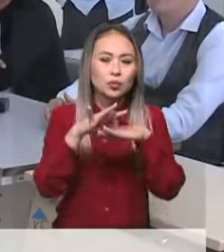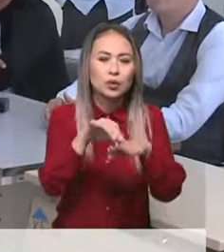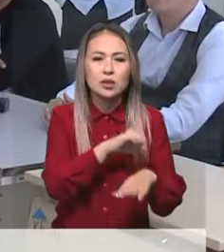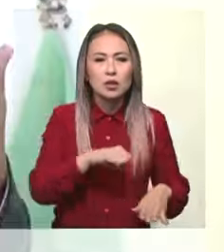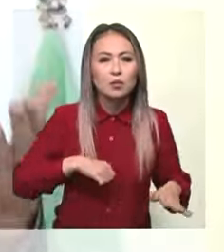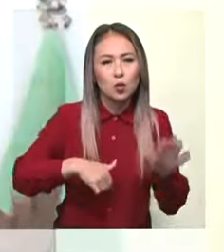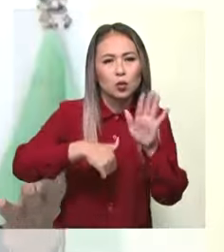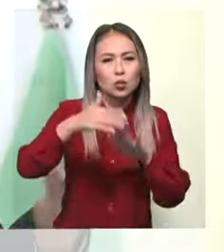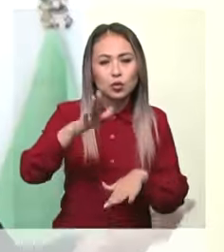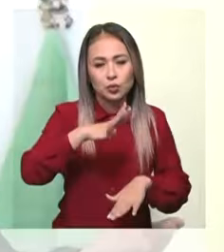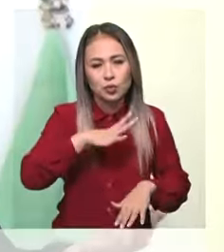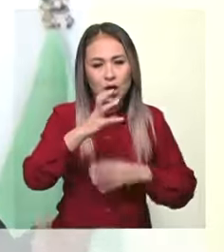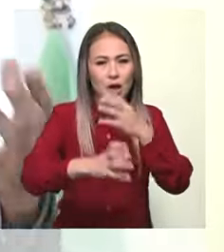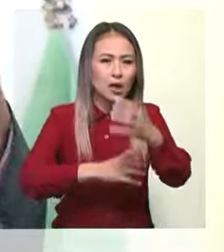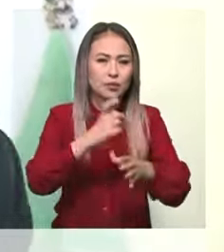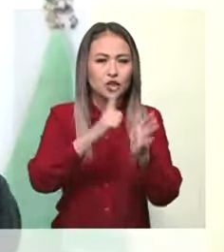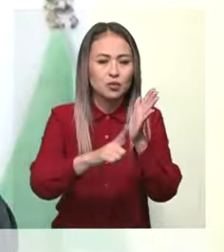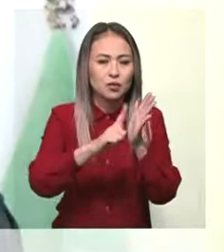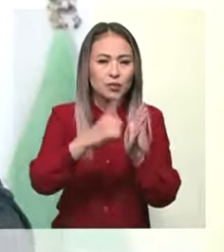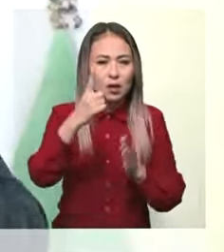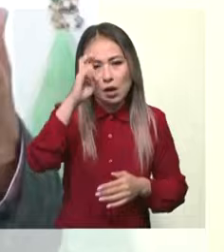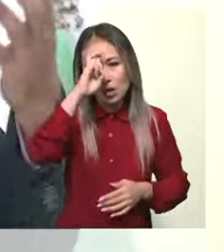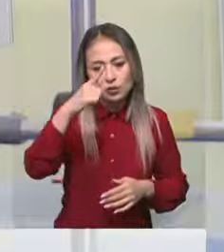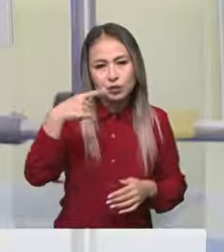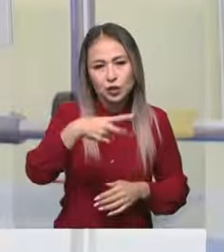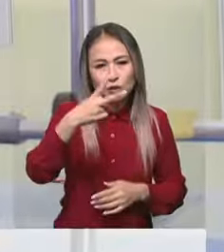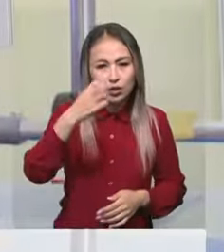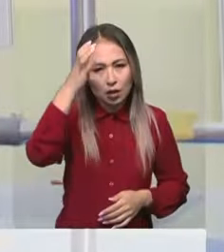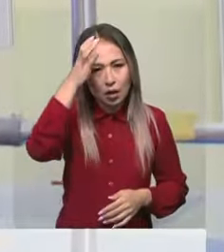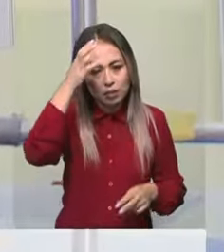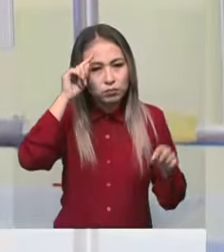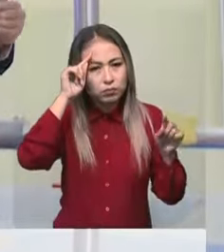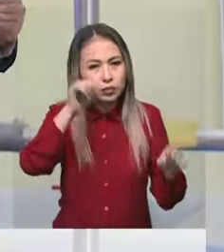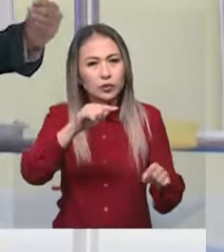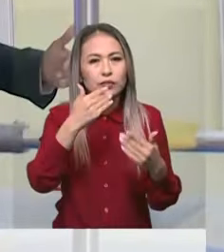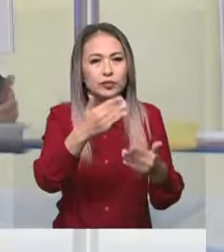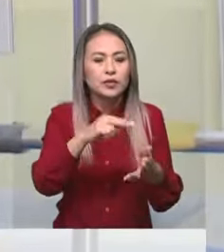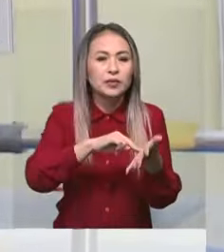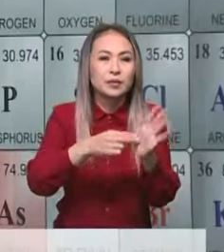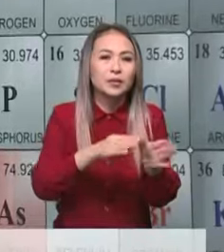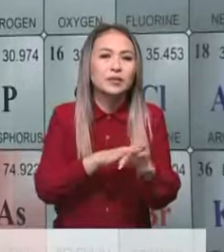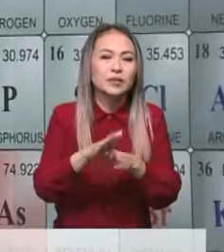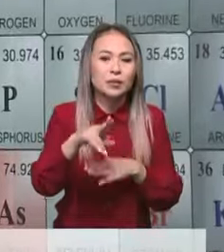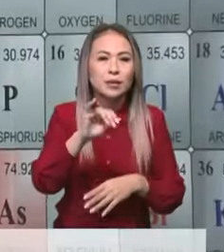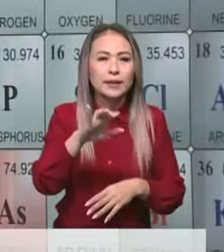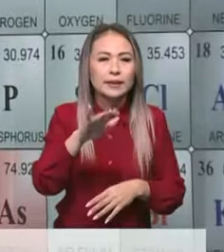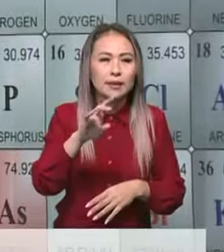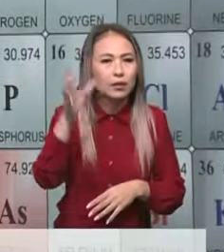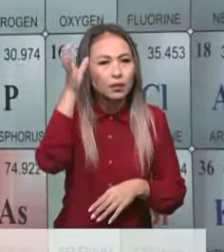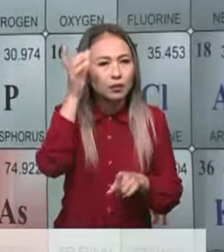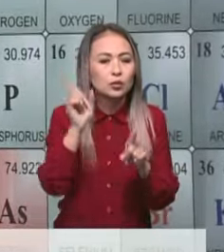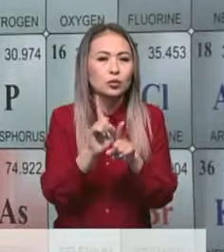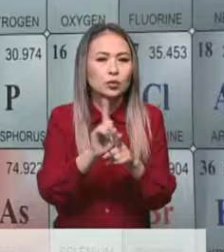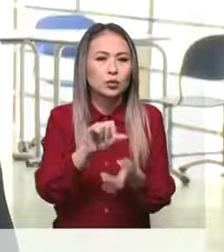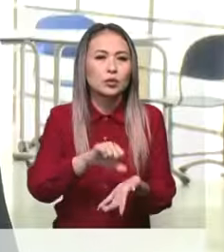үздіктер қатарына енген. Әлемнің 71 елінен келген 1200 ғалымның назарына аударған жобаны жүзеге асыруға пәкістандық ғалымда үлесін